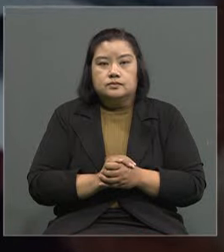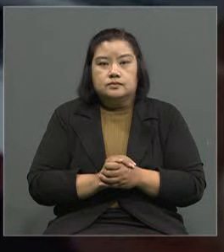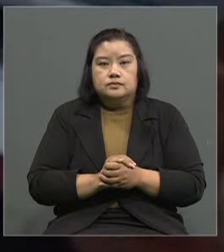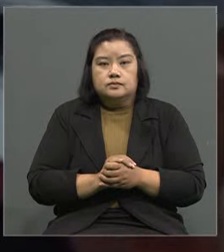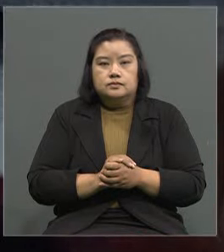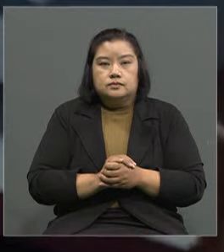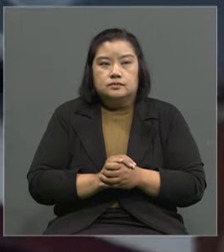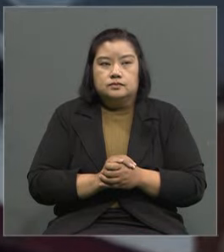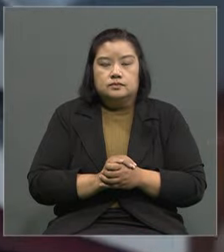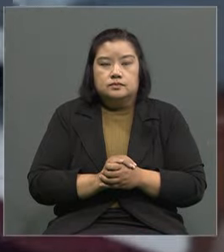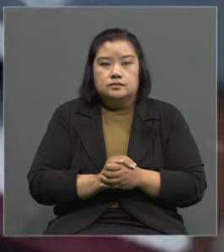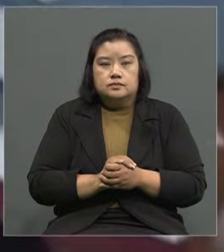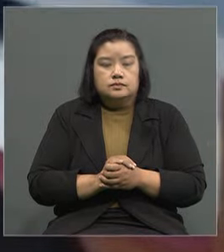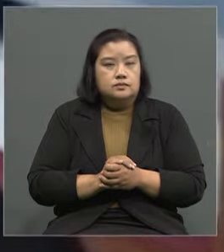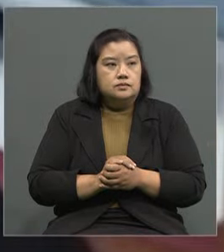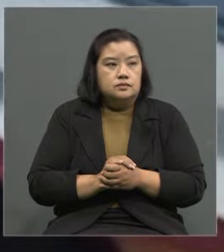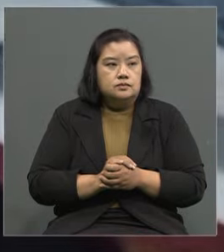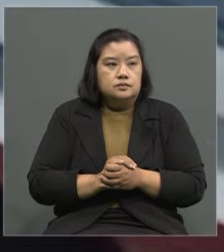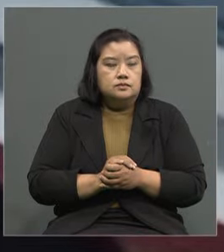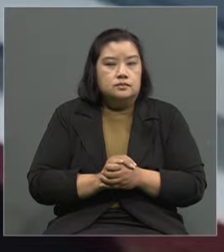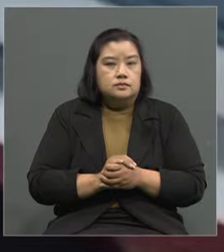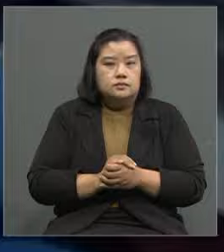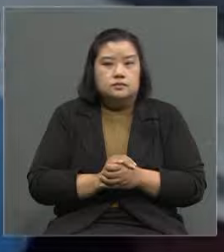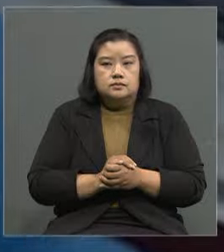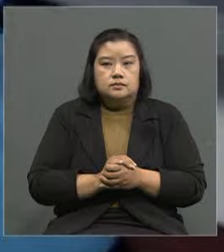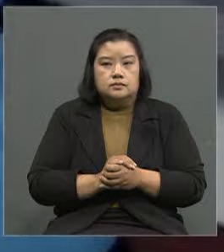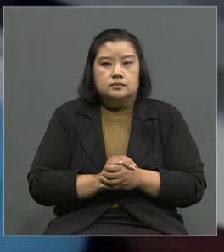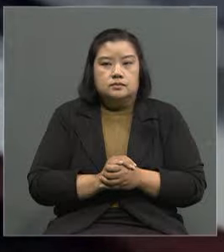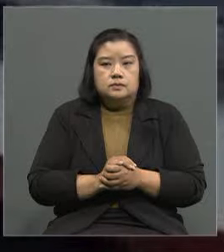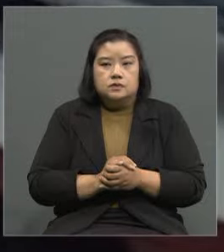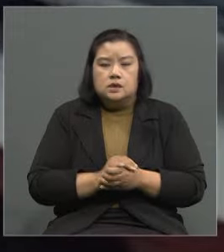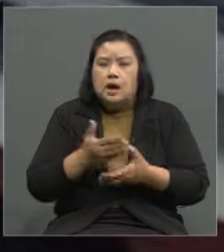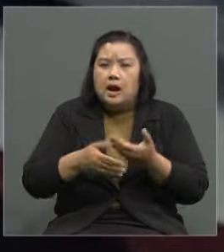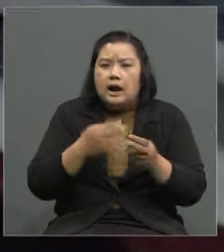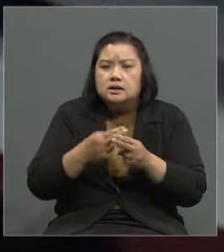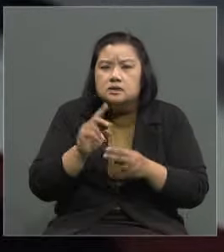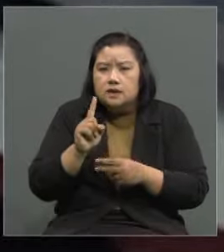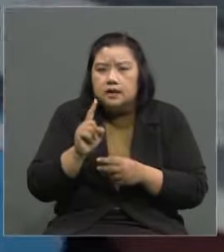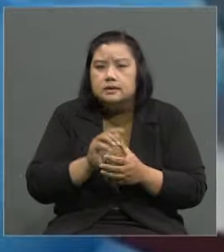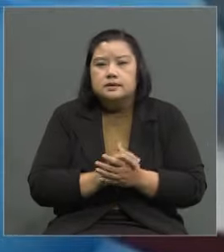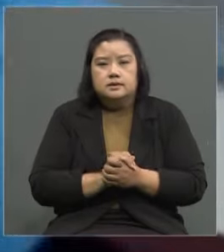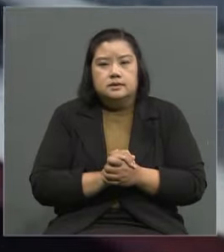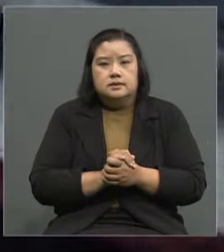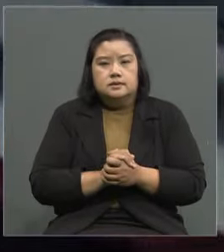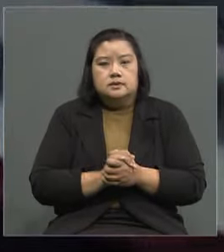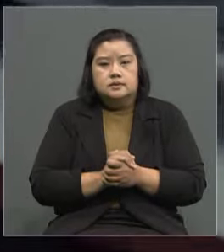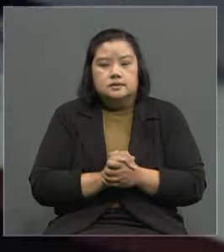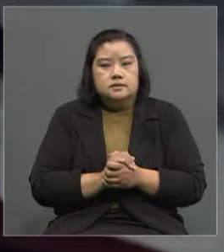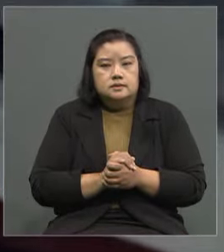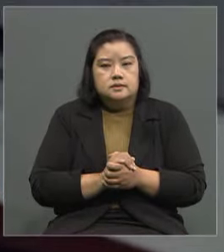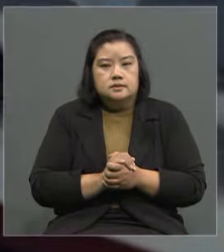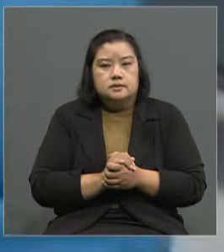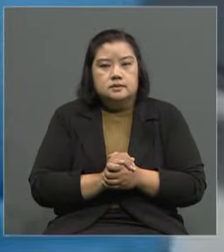ปติเค้าขายเหมือนว่าบชื่อชื่อแล้วเท่าไหร่อะไรยังไงสก็ 1บาทประมาณนี้1บาทใช่ครับ